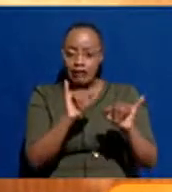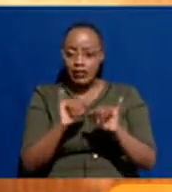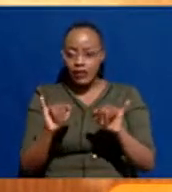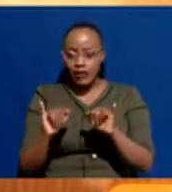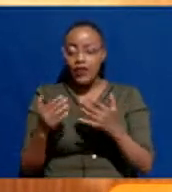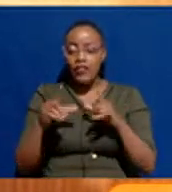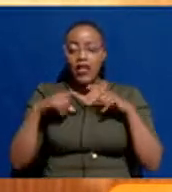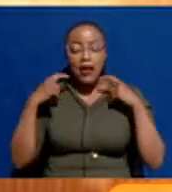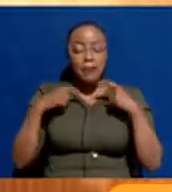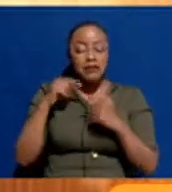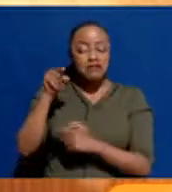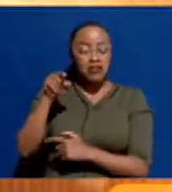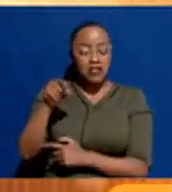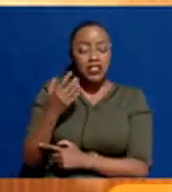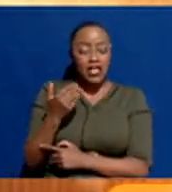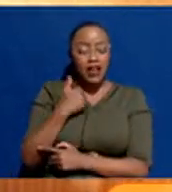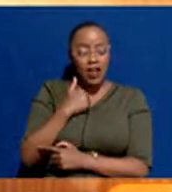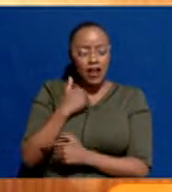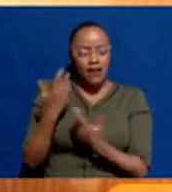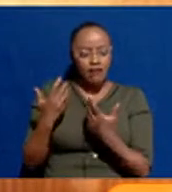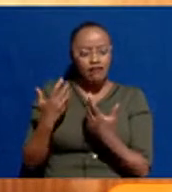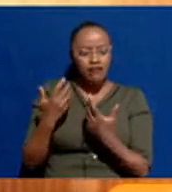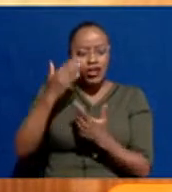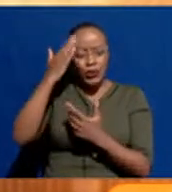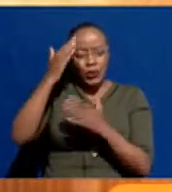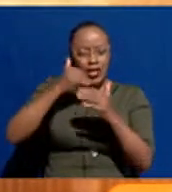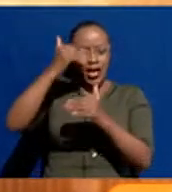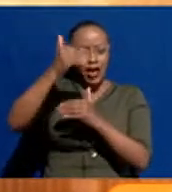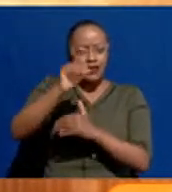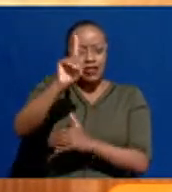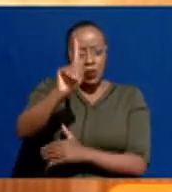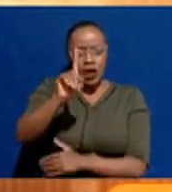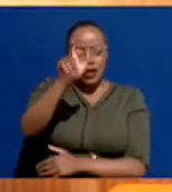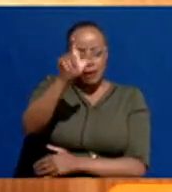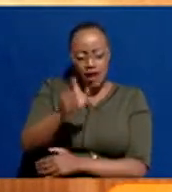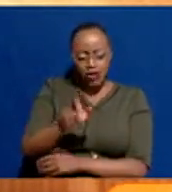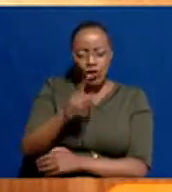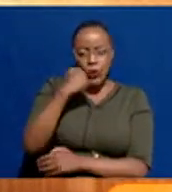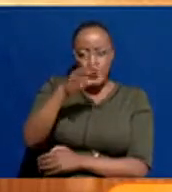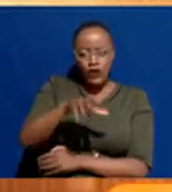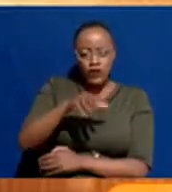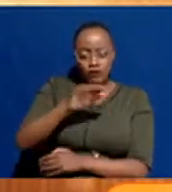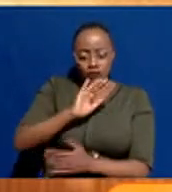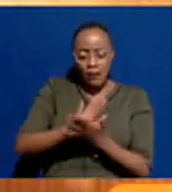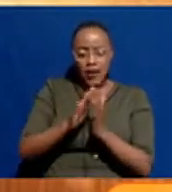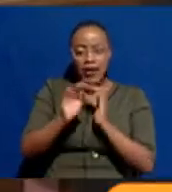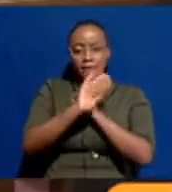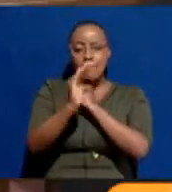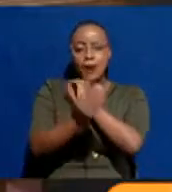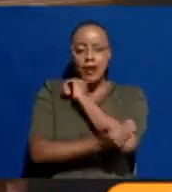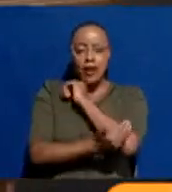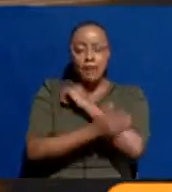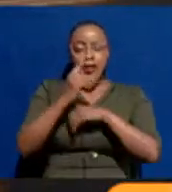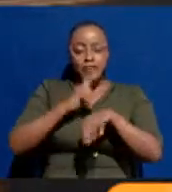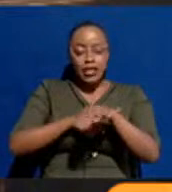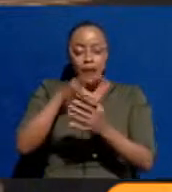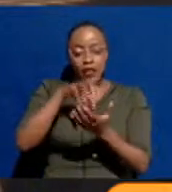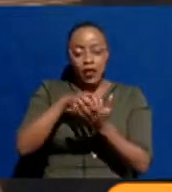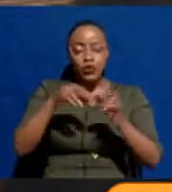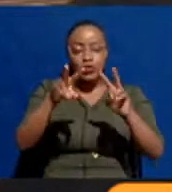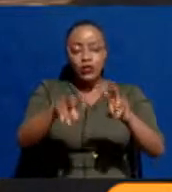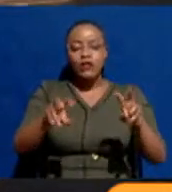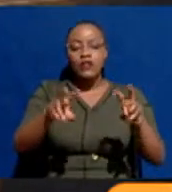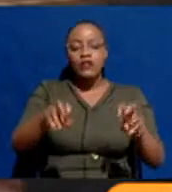vya kasisi Njuguna vilijulikana tu baada ya mmoja wa athiriwa wake kupata ujauzito. Wakati wa kesi hiyo, uchunguzi